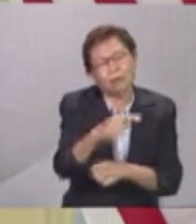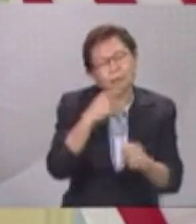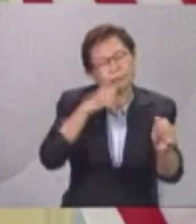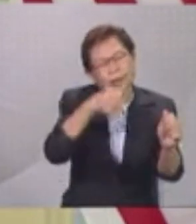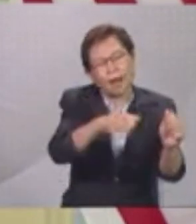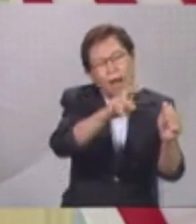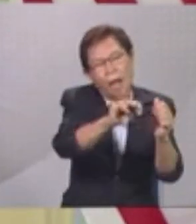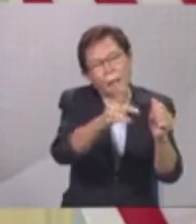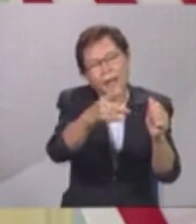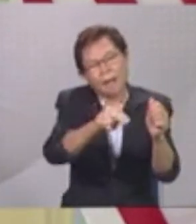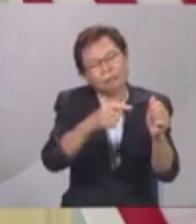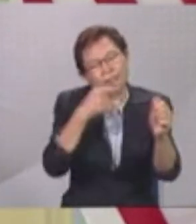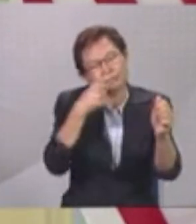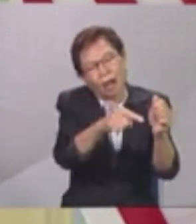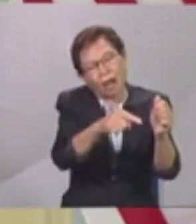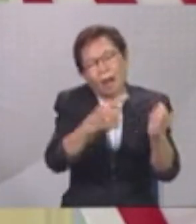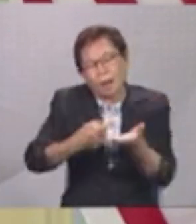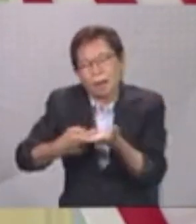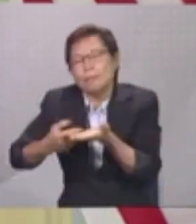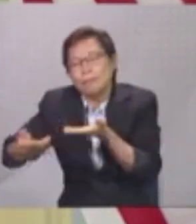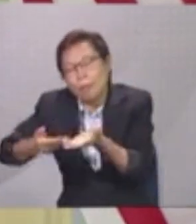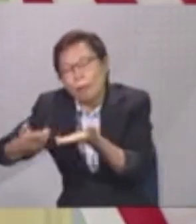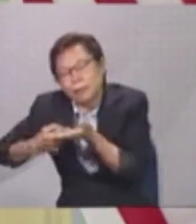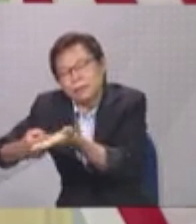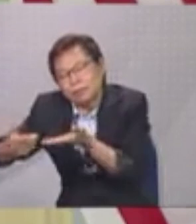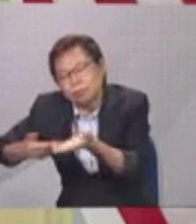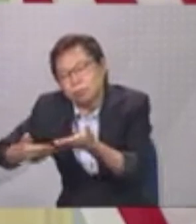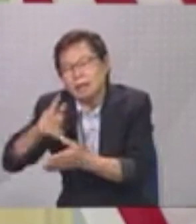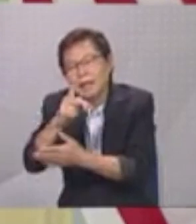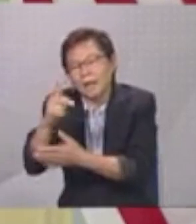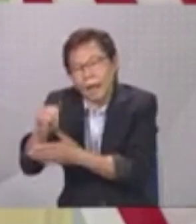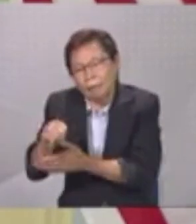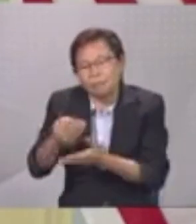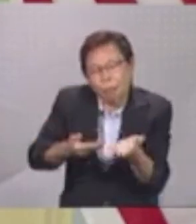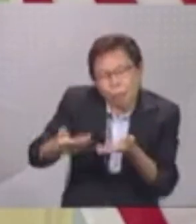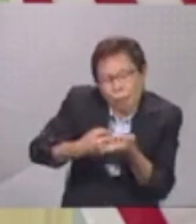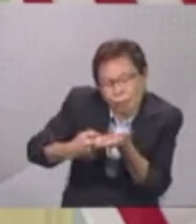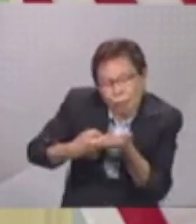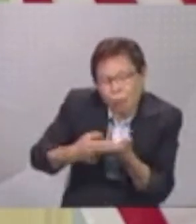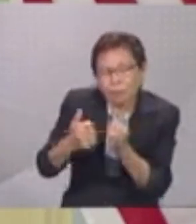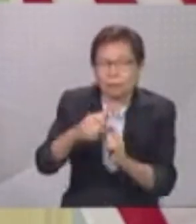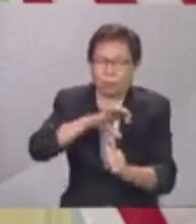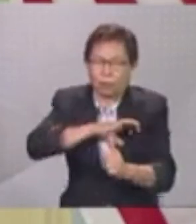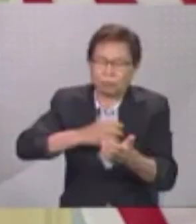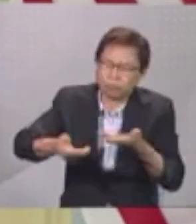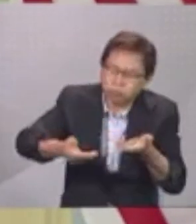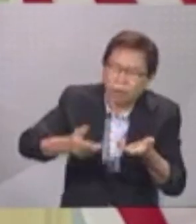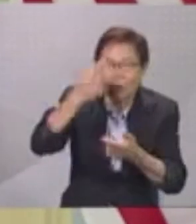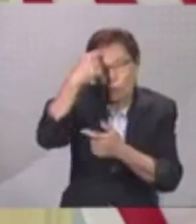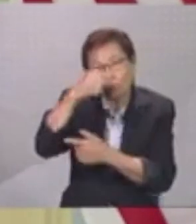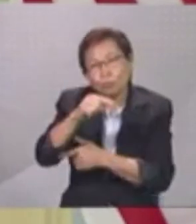untuk berbincang dengan Kementerian Kesihatan, berbincang dengan pihak Polis Diraja Malaysia untuk